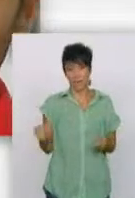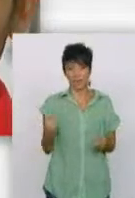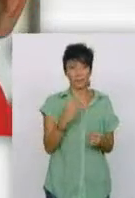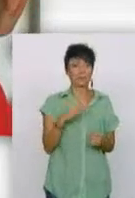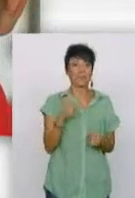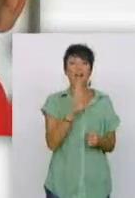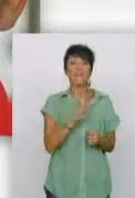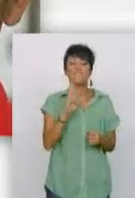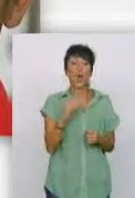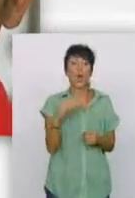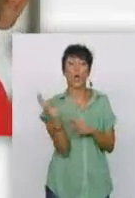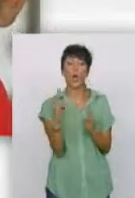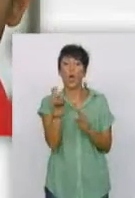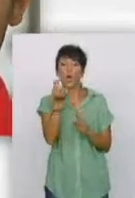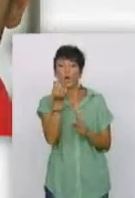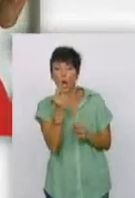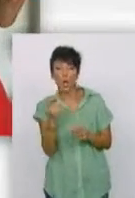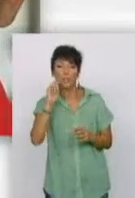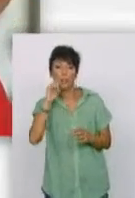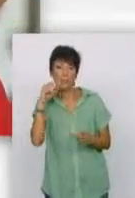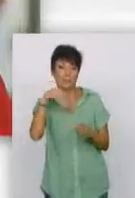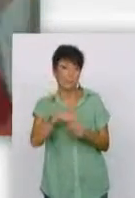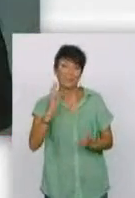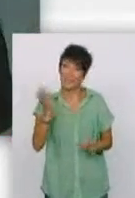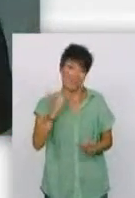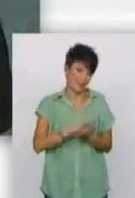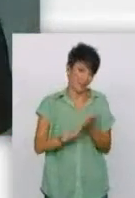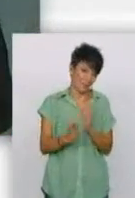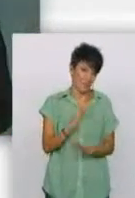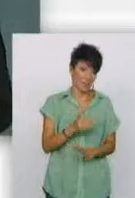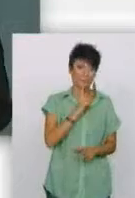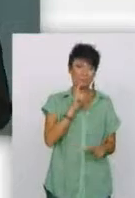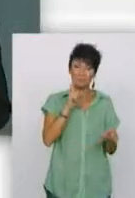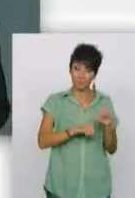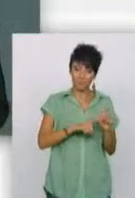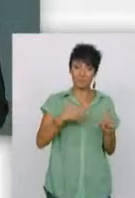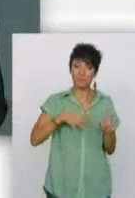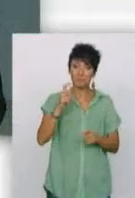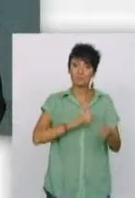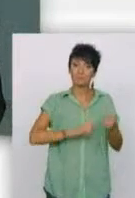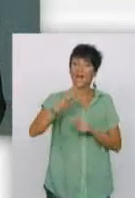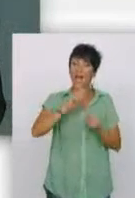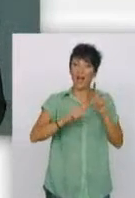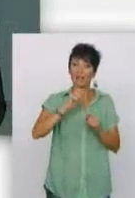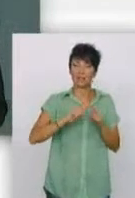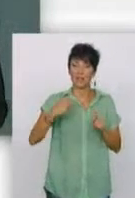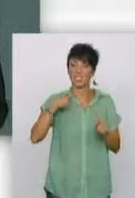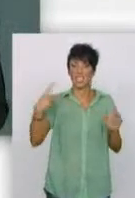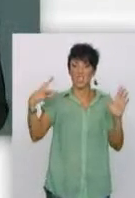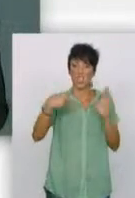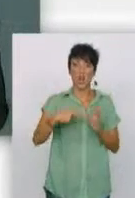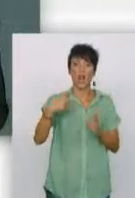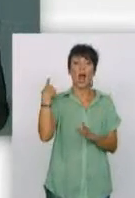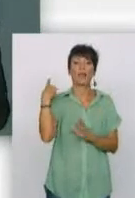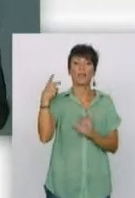με βιολογικό Κρόκο Κοζάνης και με μαστίχα Χίου δεν υπάρχει. Στα άμεσα σχέδια της εταιρείας είναι η δημιουργία μιας υπερσύγχρονης μονάδας 2.000 τετραγωνικών